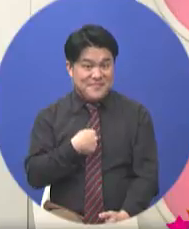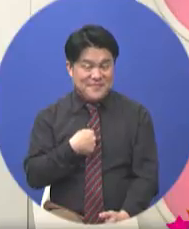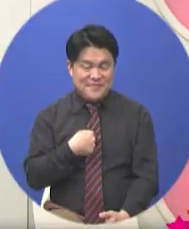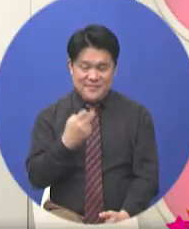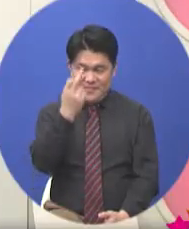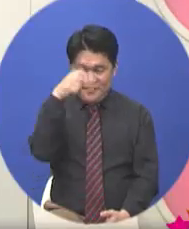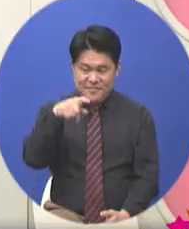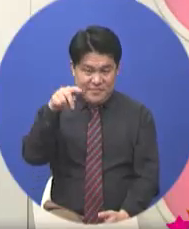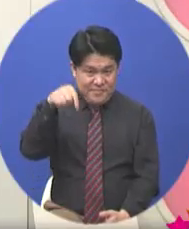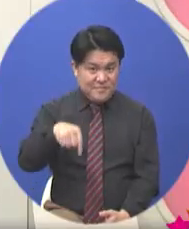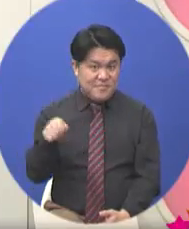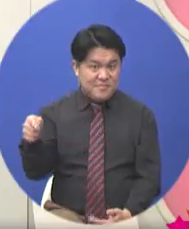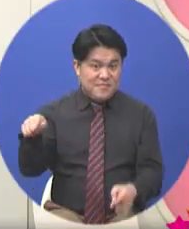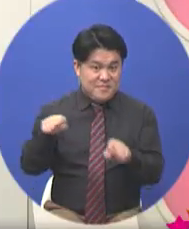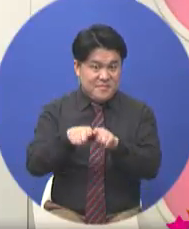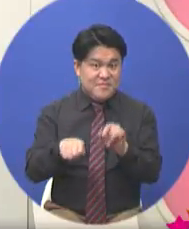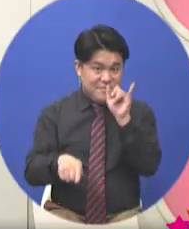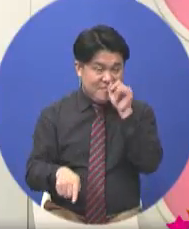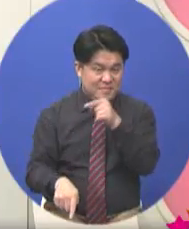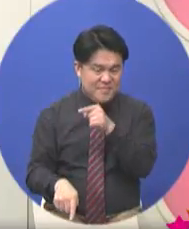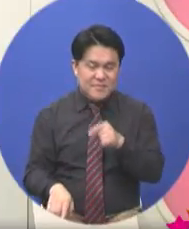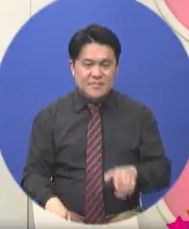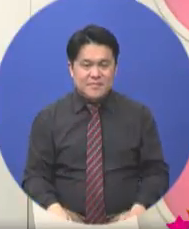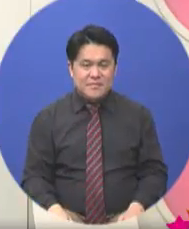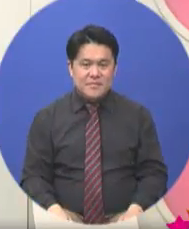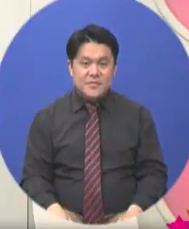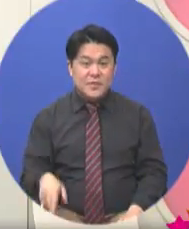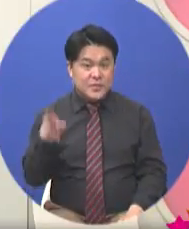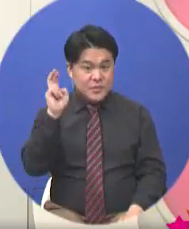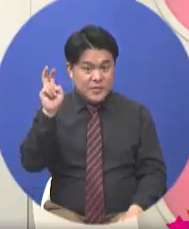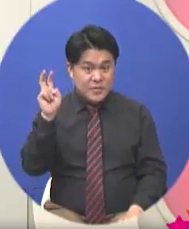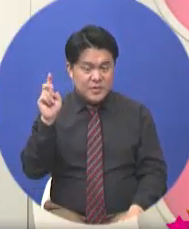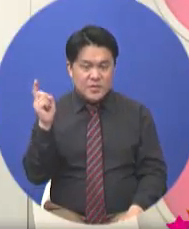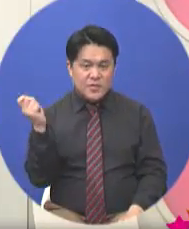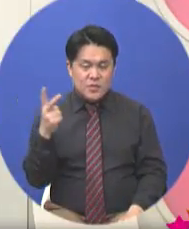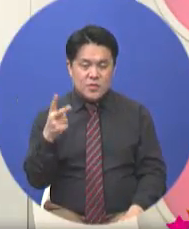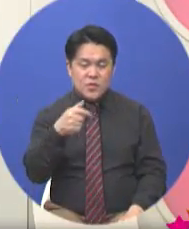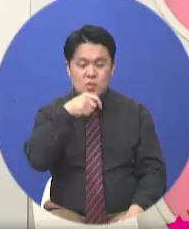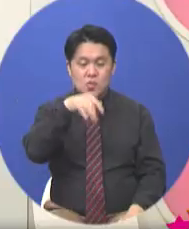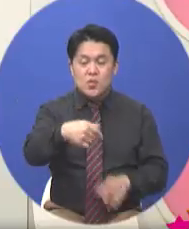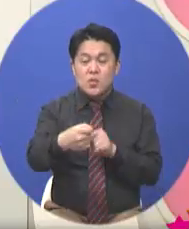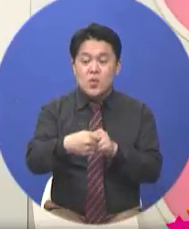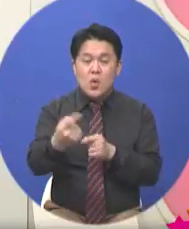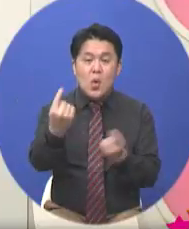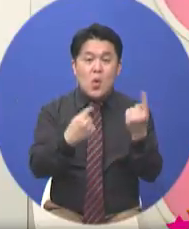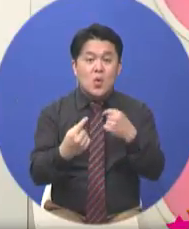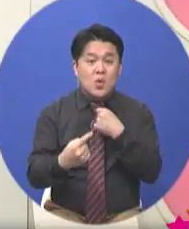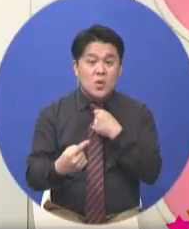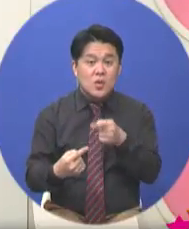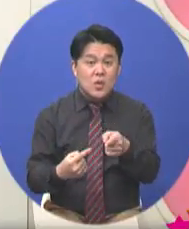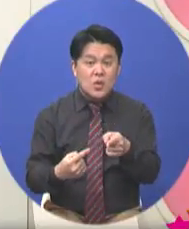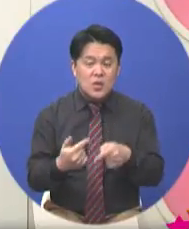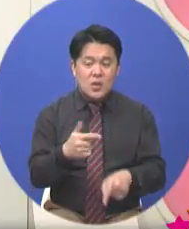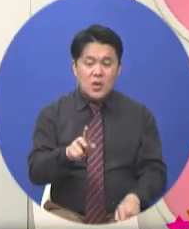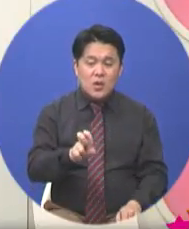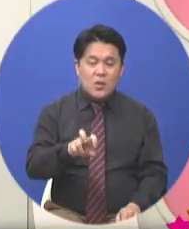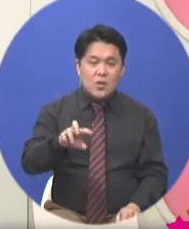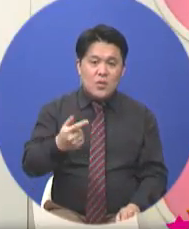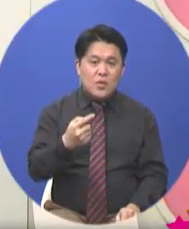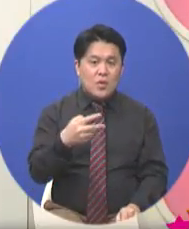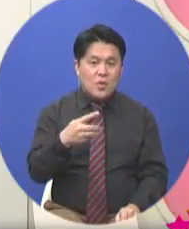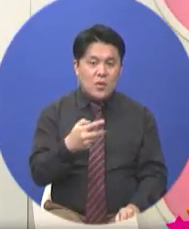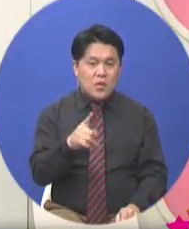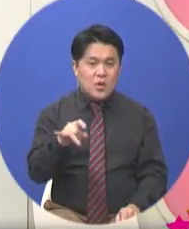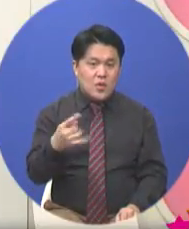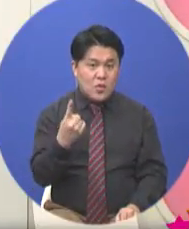네. 최성수 씨와 함께 하는데요. 혹시 수원 근교에 오실 분들은 네. 남문 로데오